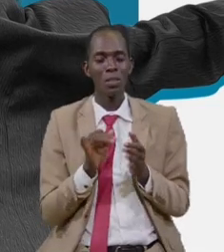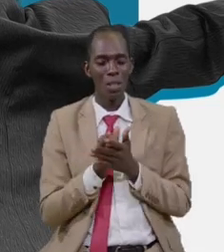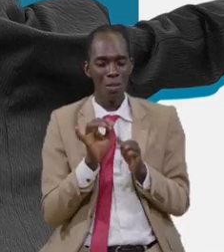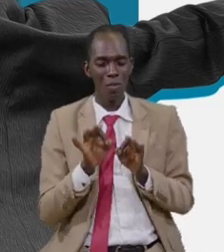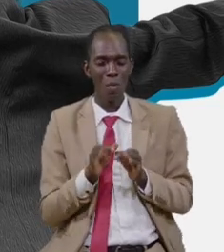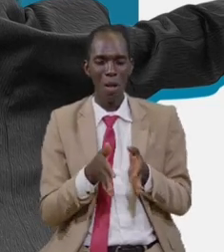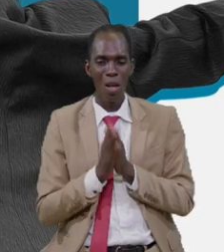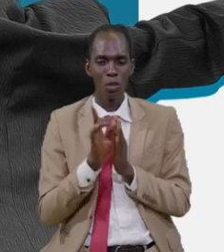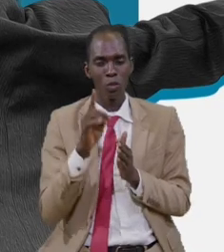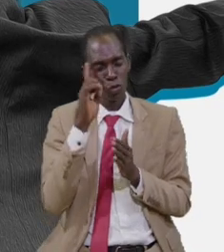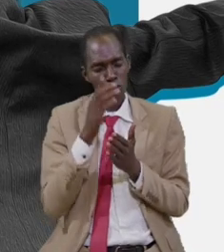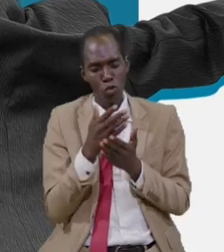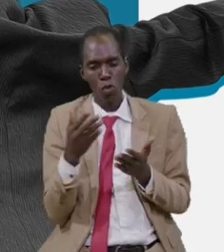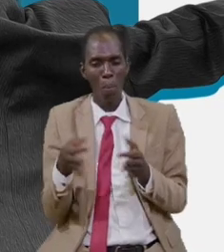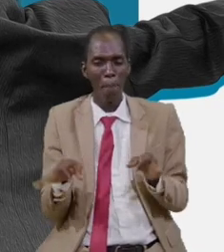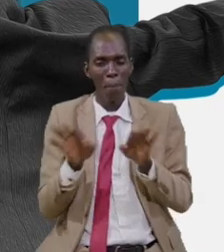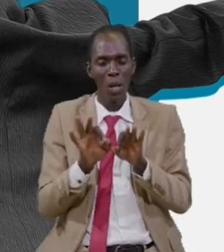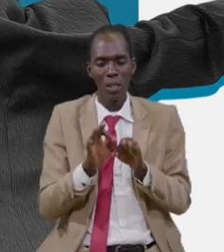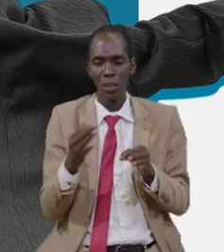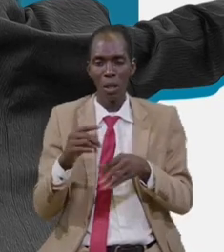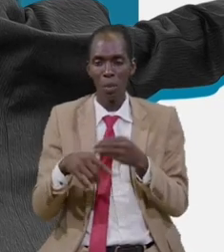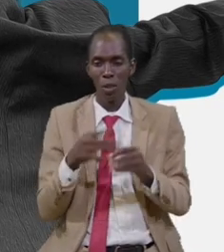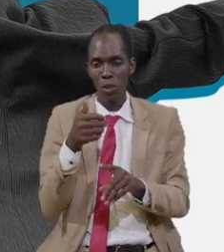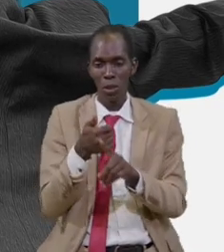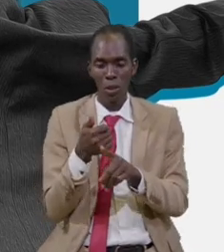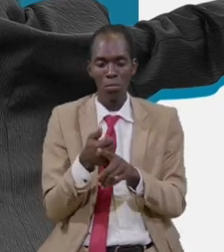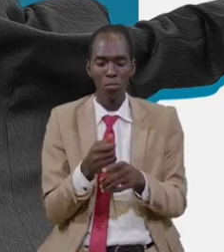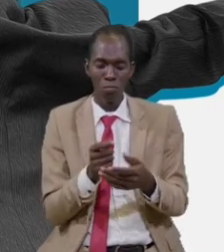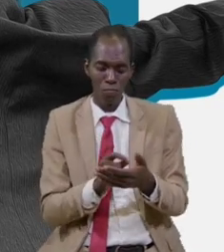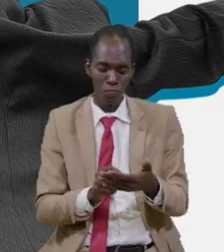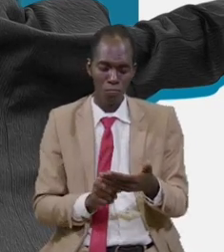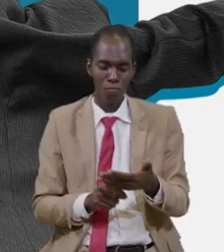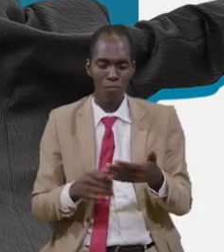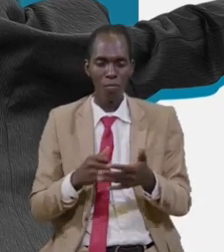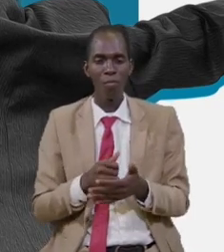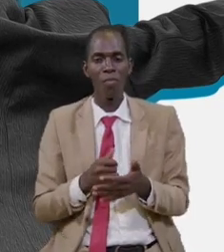Vous qui avez levé la main, n'importe où vous êtes, vous allez recevoir les fiches de décision.